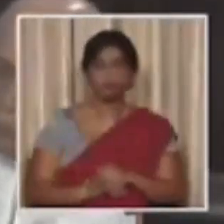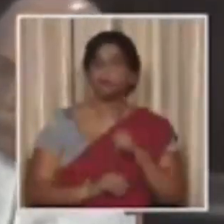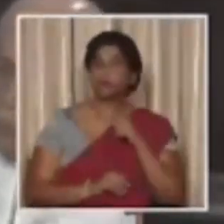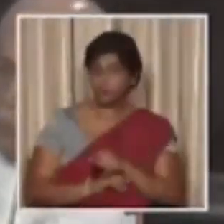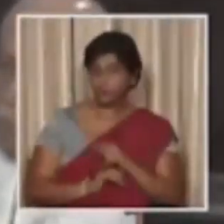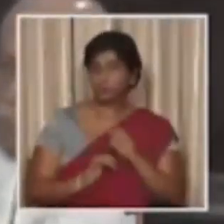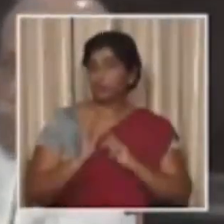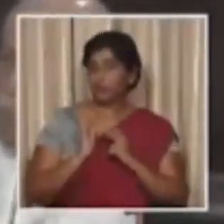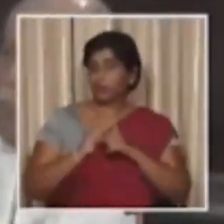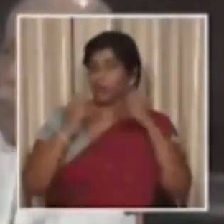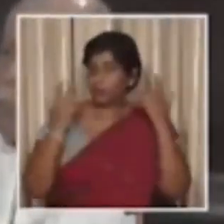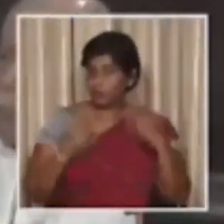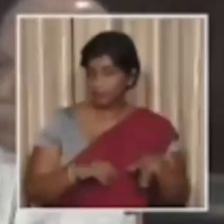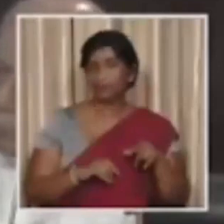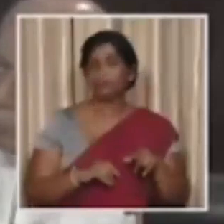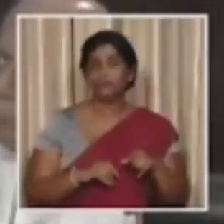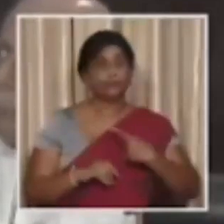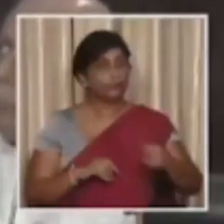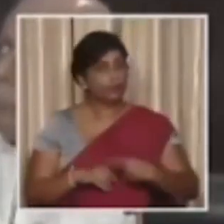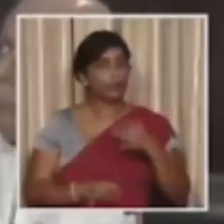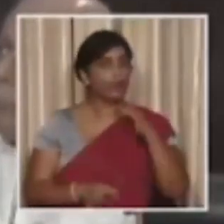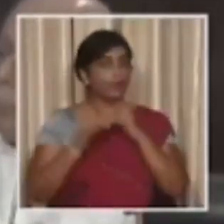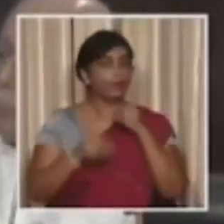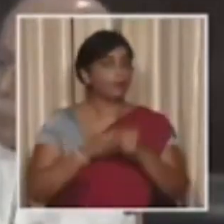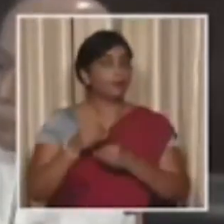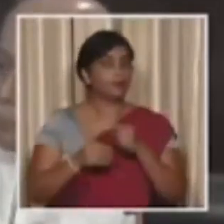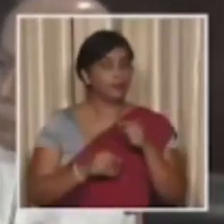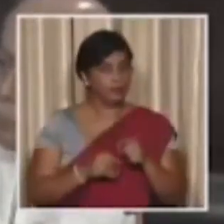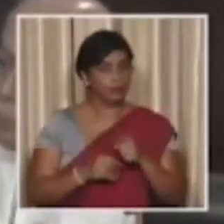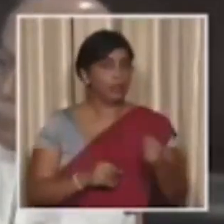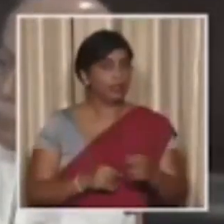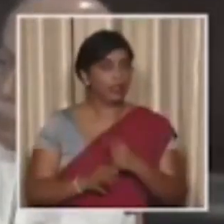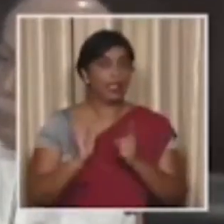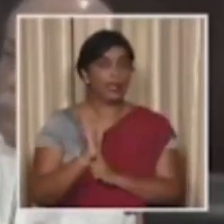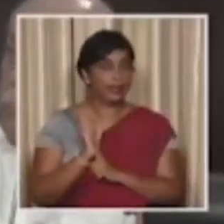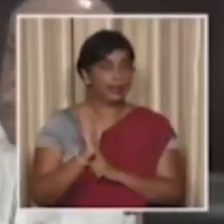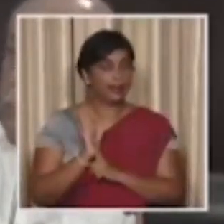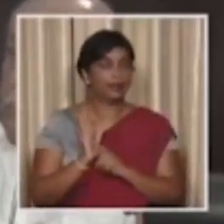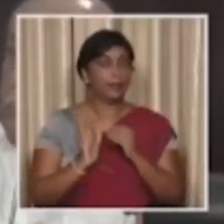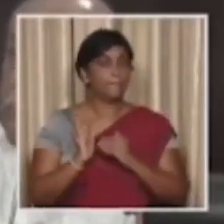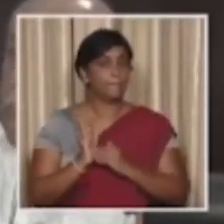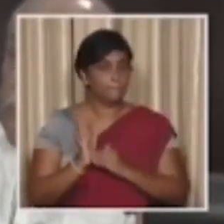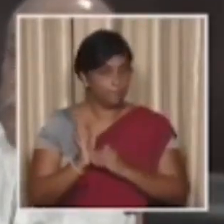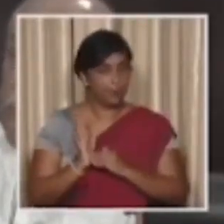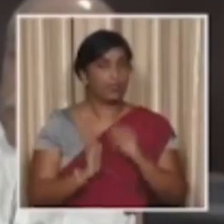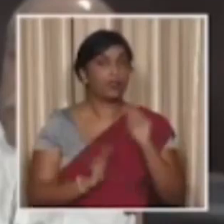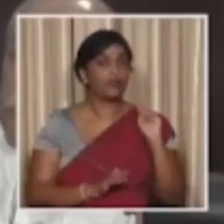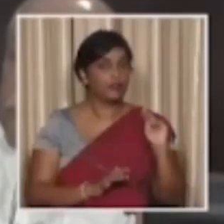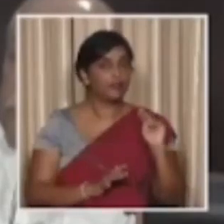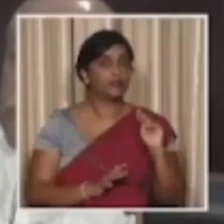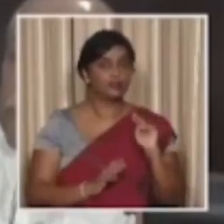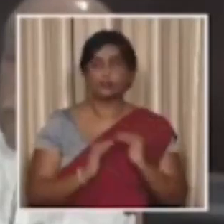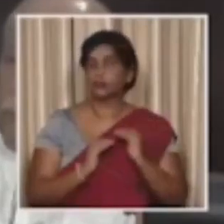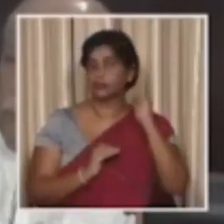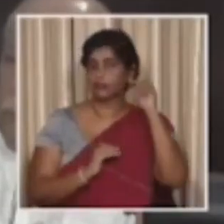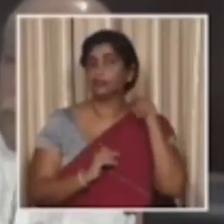මේ ව්‍යාකෘති අවසන් වෙද්දී දෛනික කිරි නිෂ්පාදනයේ දිනකට ලීටර් මිලියන 20ක් දක්වා